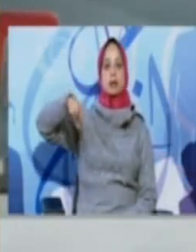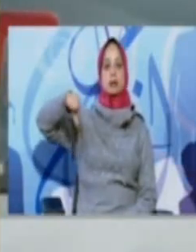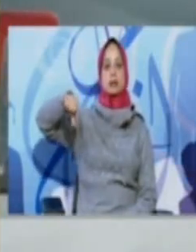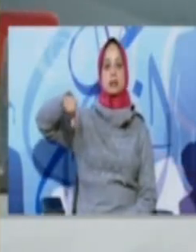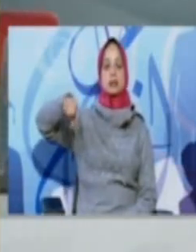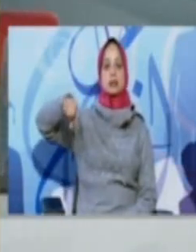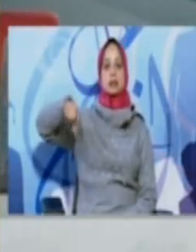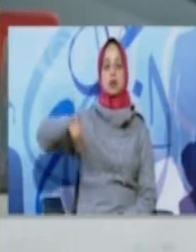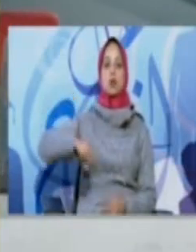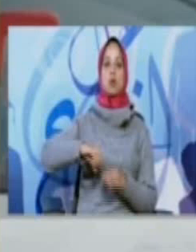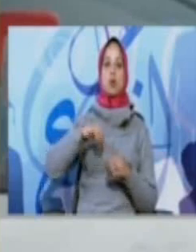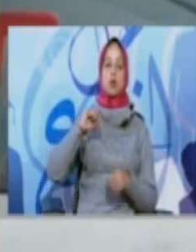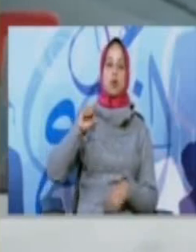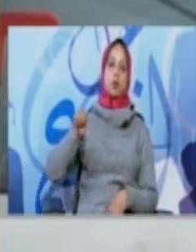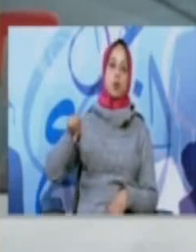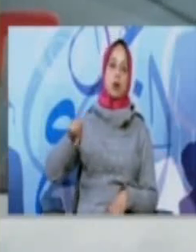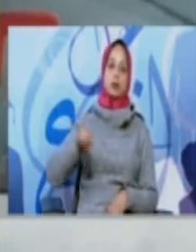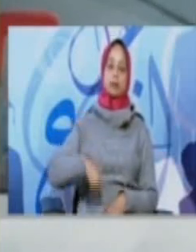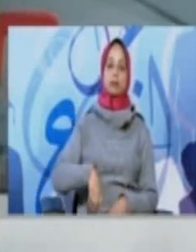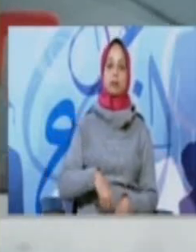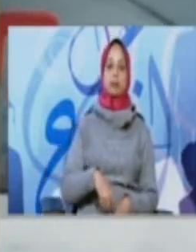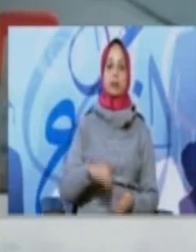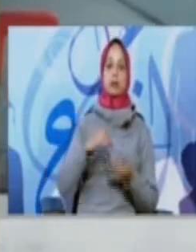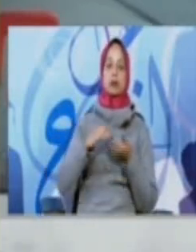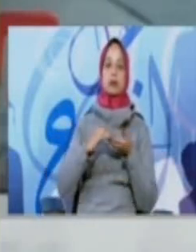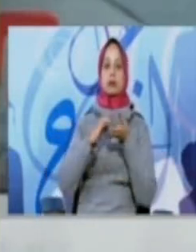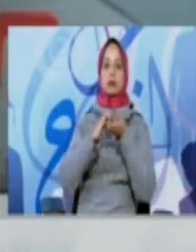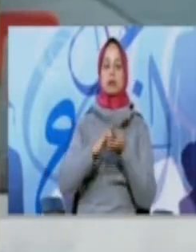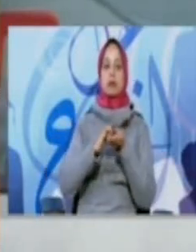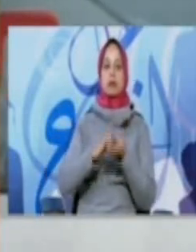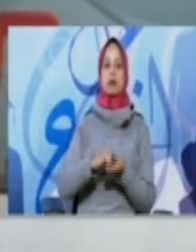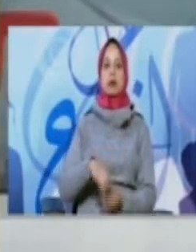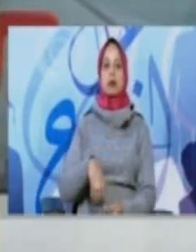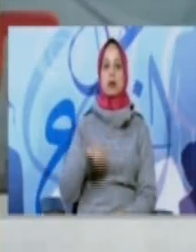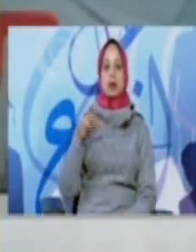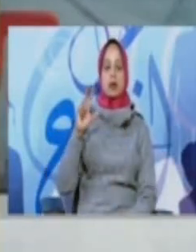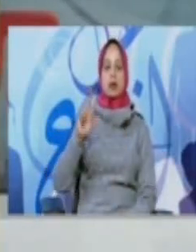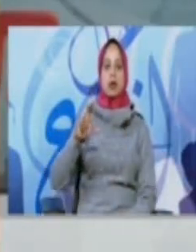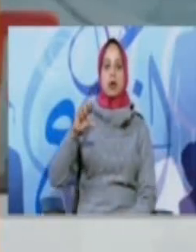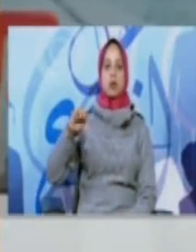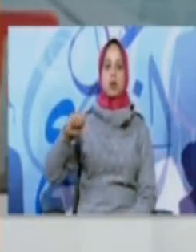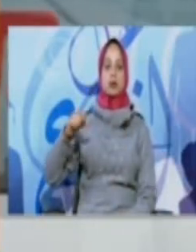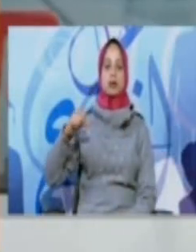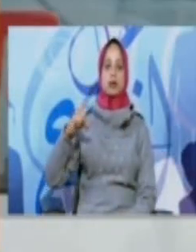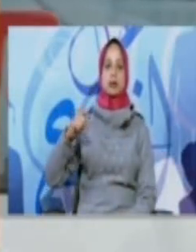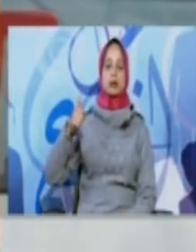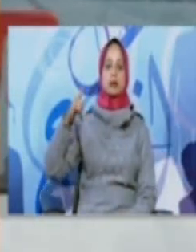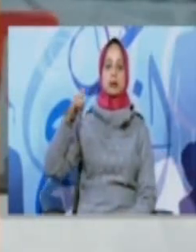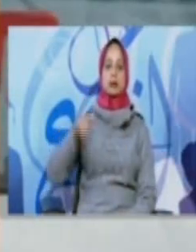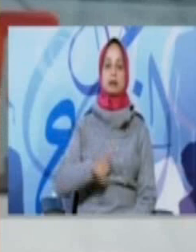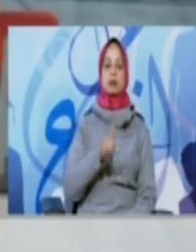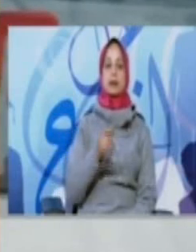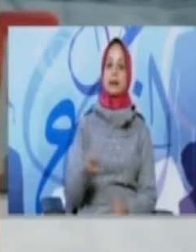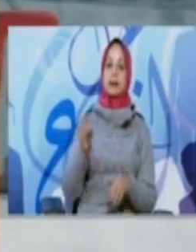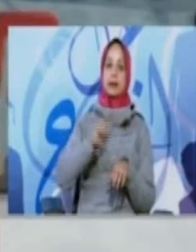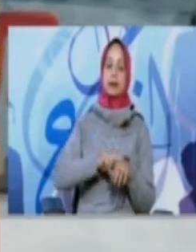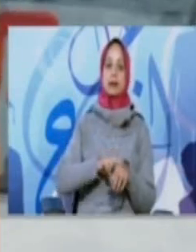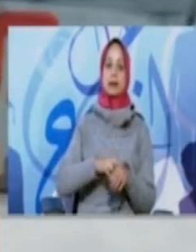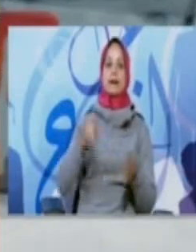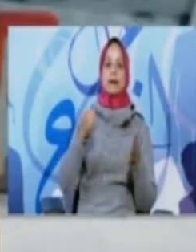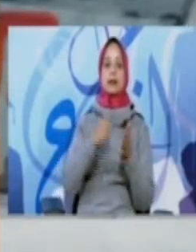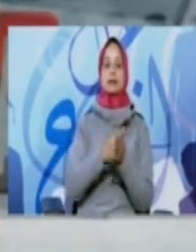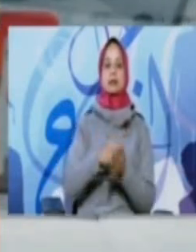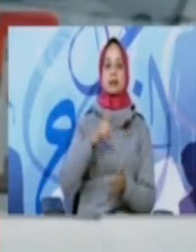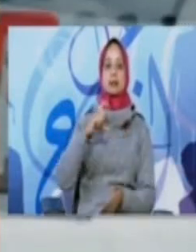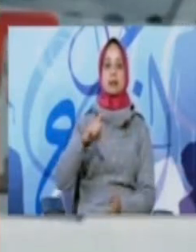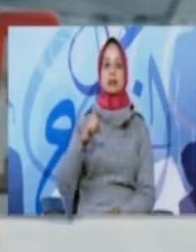والوفاق الودي 1904. تمام. حاجة تانية ندى؟ وحادثة دنشواي والوفاق